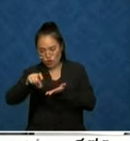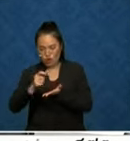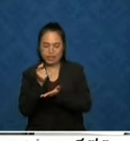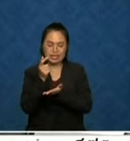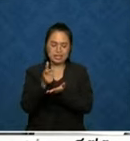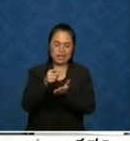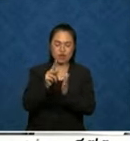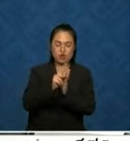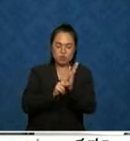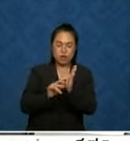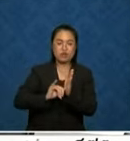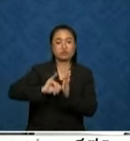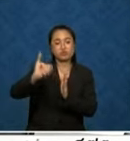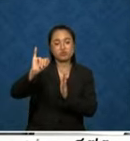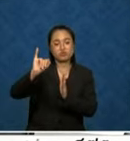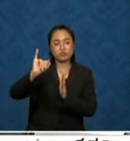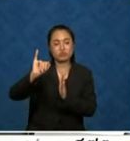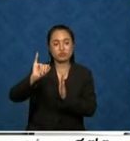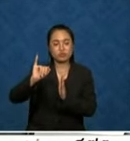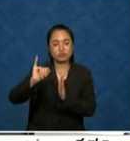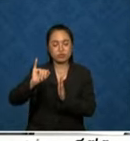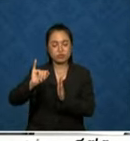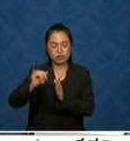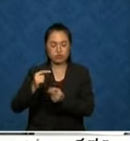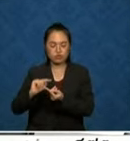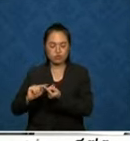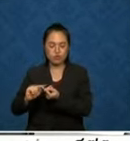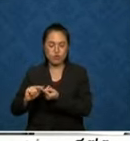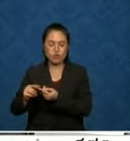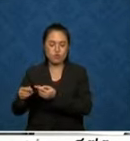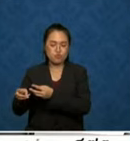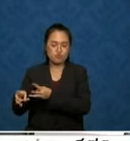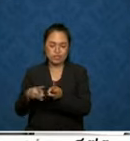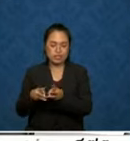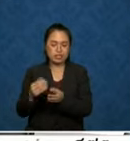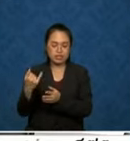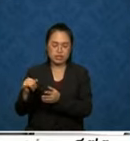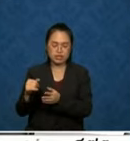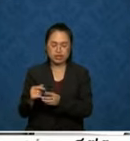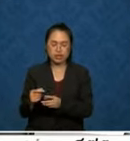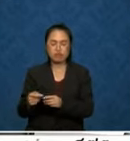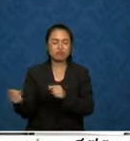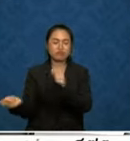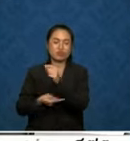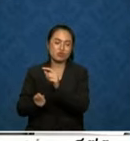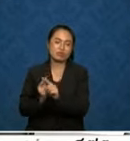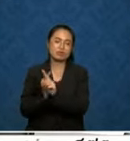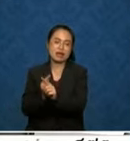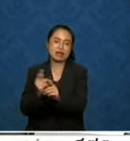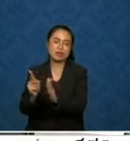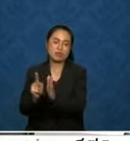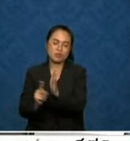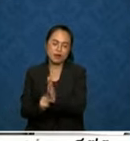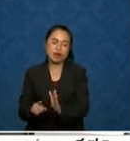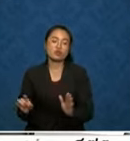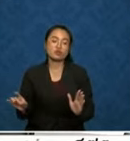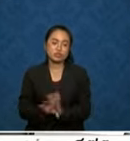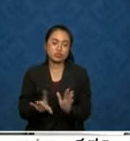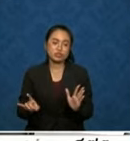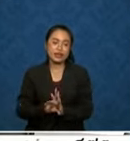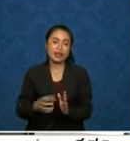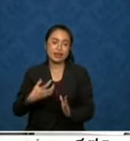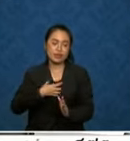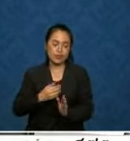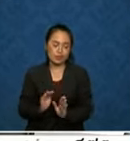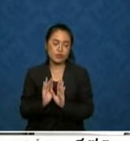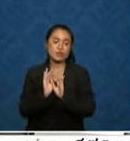ามกฎหมายส่วนช่องทางที่ไม่ได้รับการขึ้นทะเบียนนั้นก็ต้องเป็นไปตามบทลงโทษครับสุดท้ายครับผมอยากจะฝ